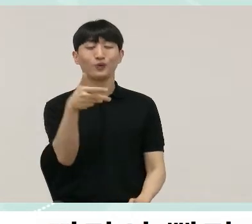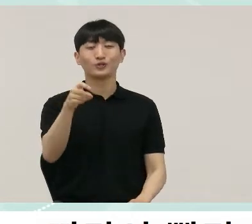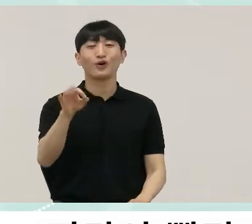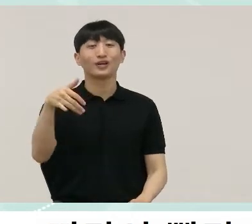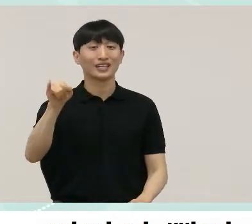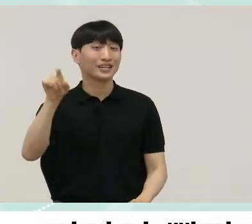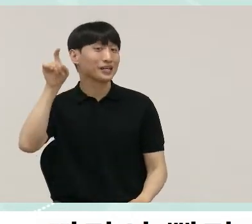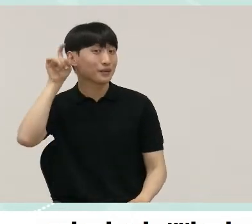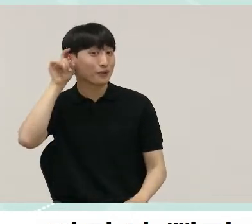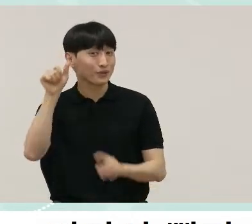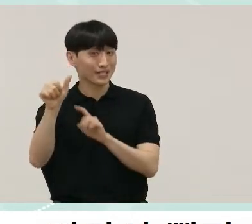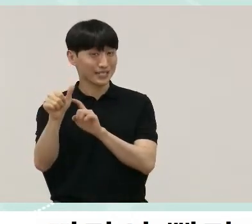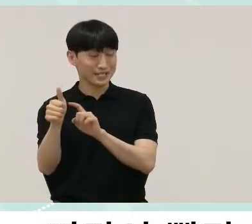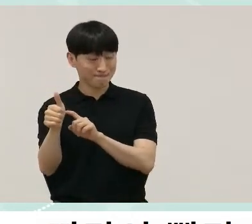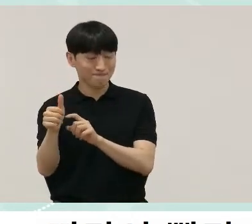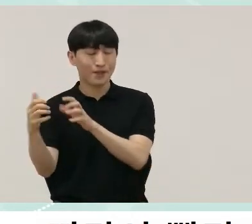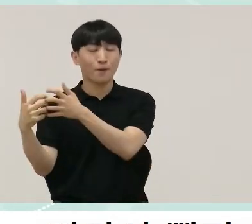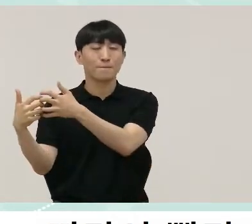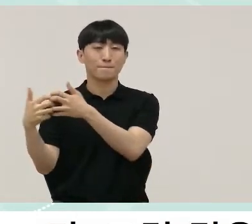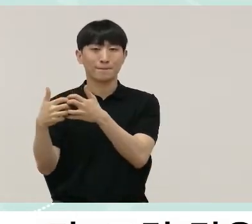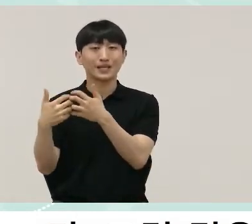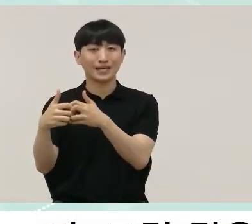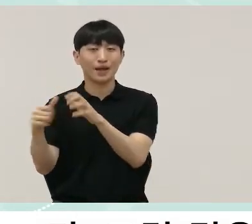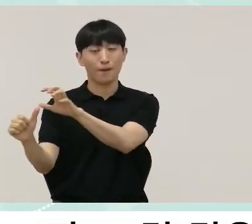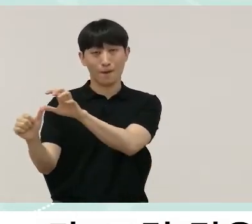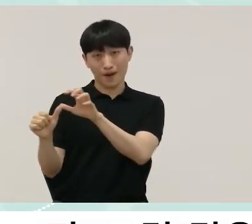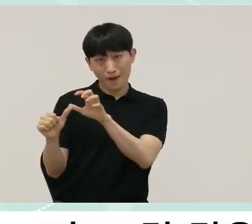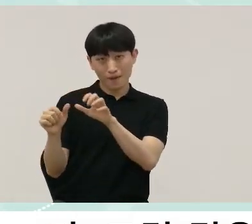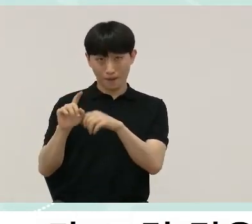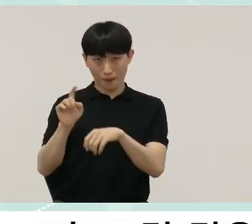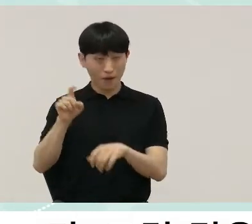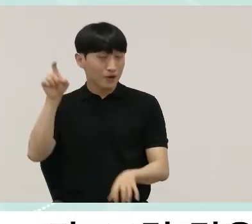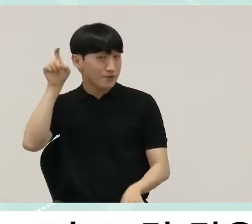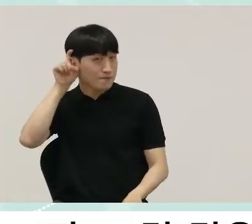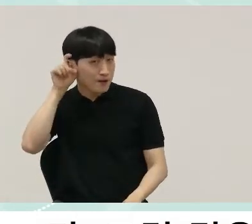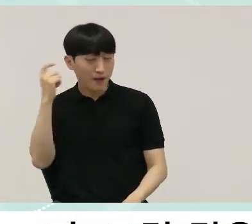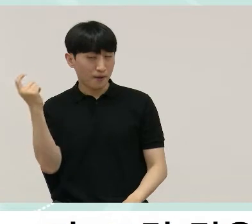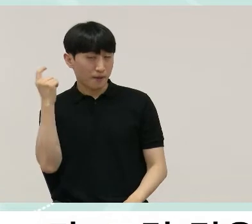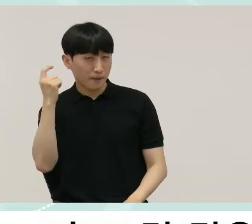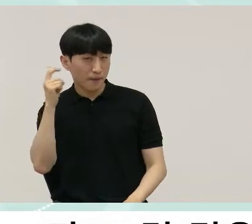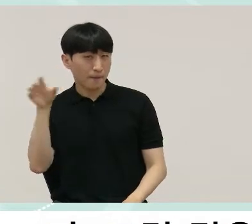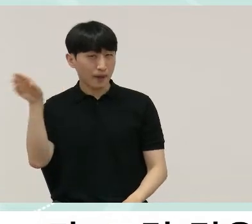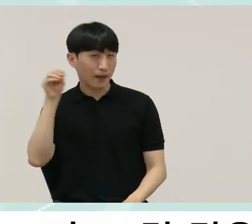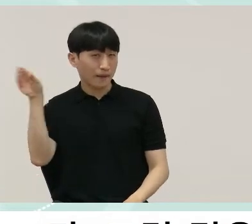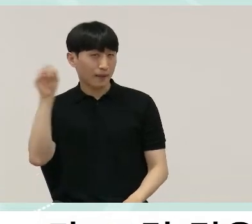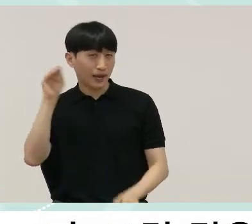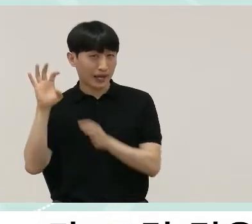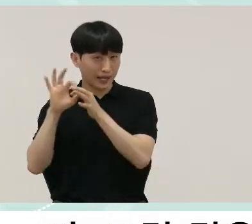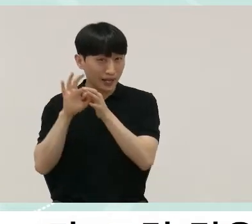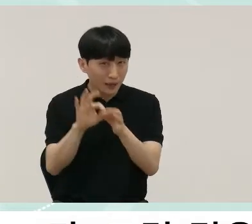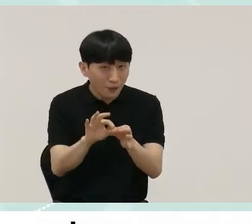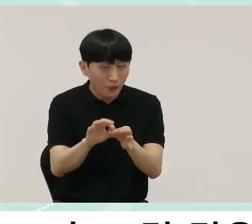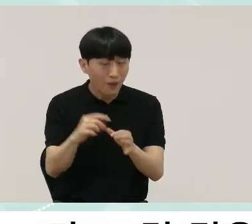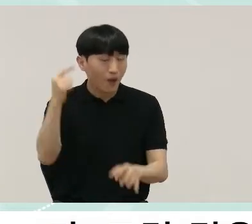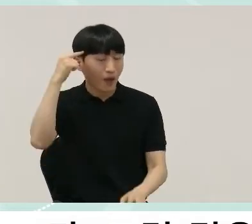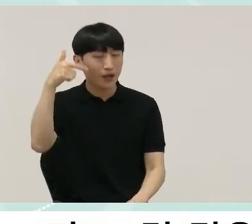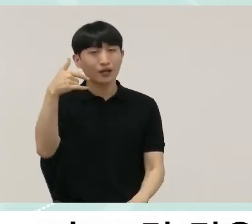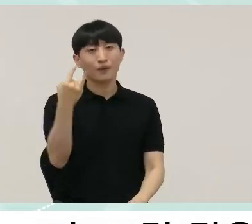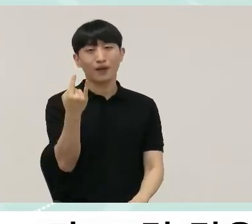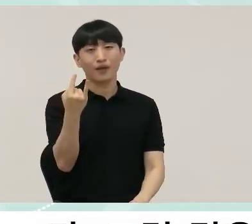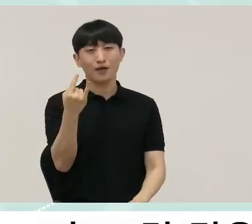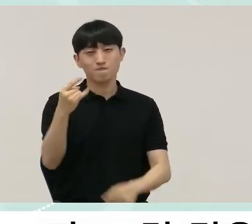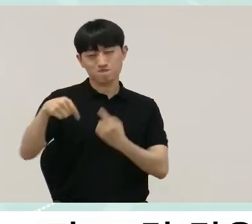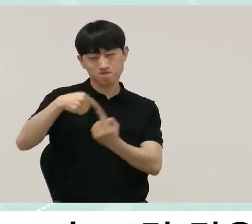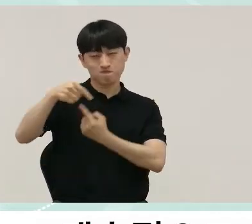기기를 이용해서 계속적으로 소리를 넣어주어야지만 청각뇌가 활성화될 수 있습니다. 즉 보청기